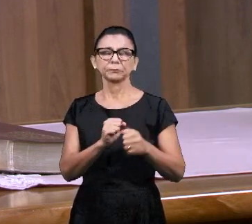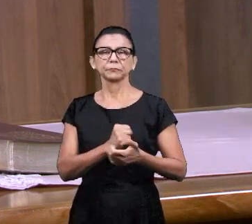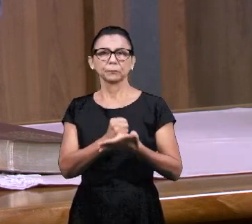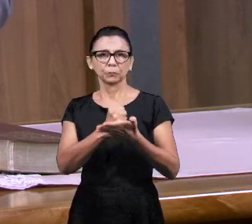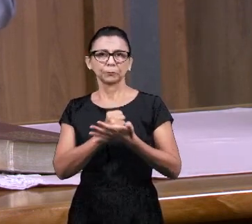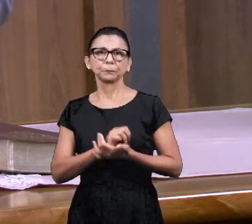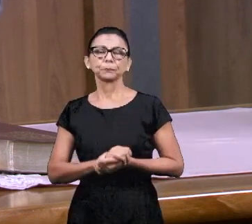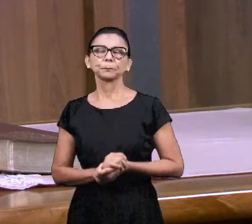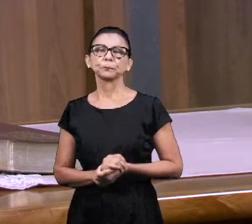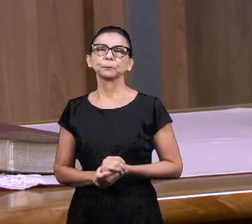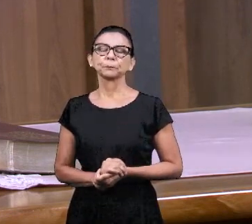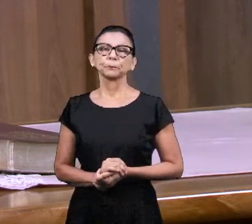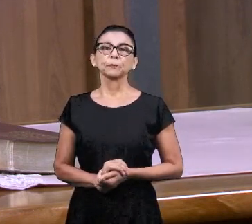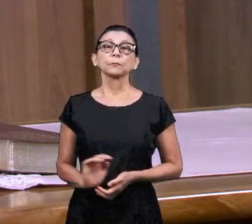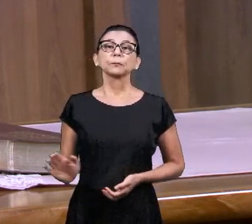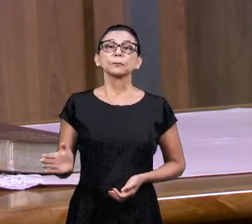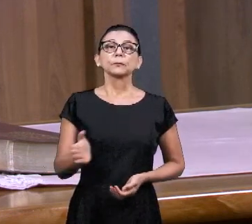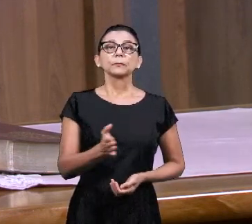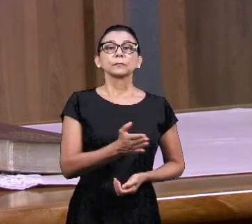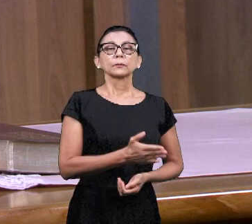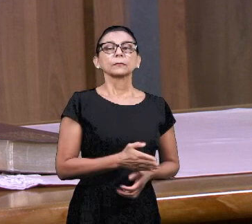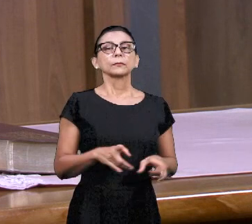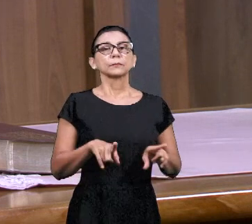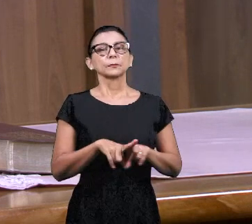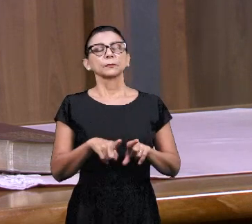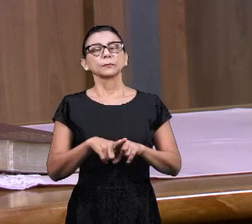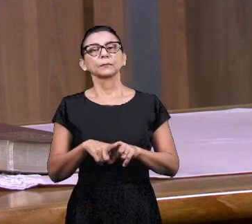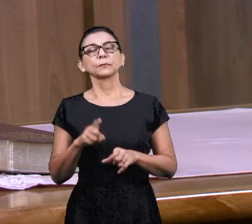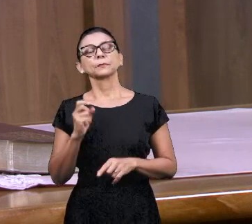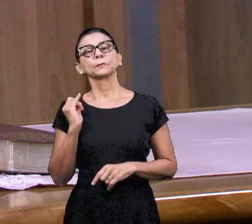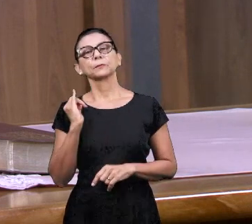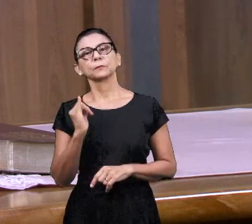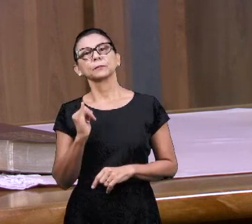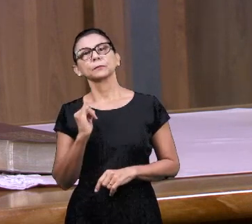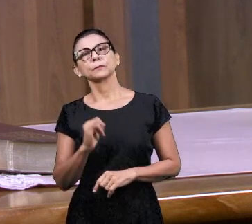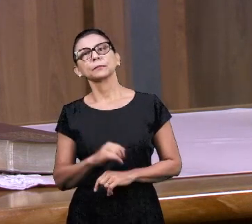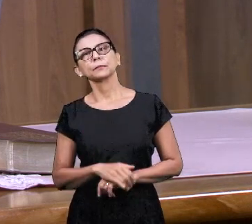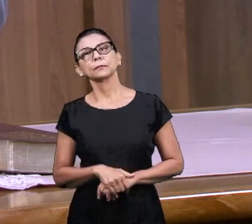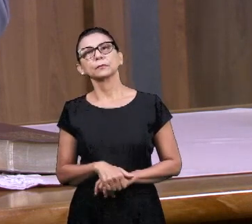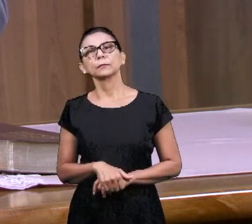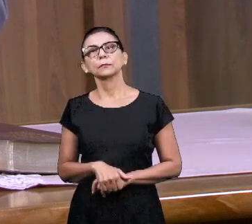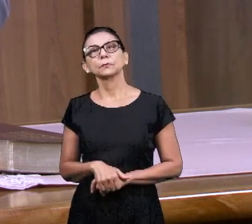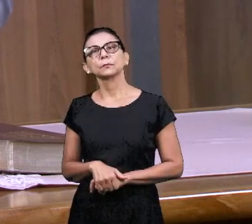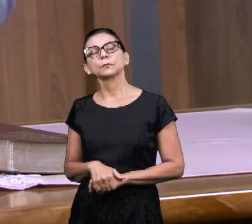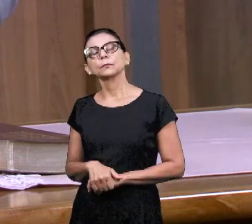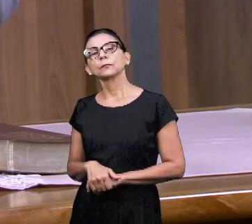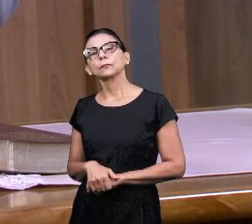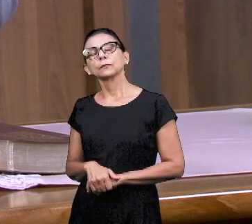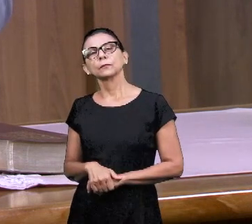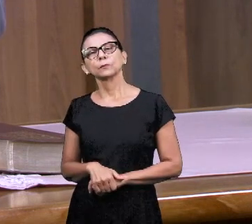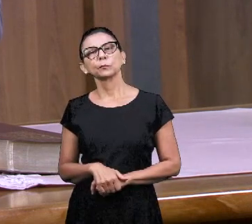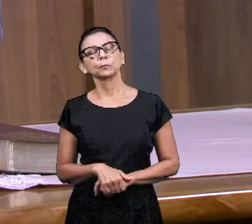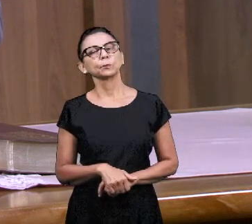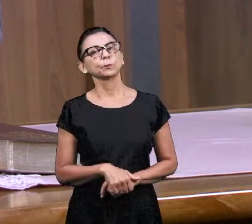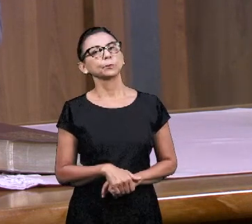bien. Comme nous avons dit ici maintenant sur la manière d'envoi